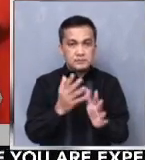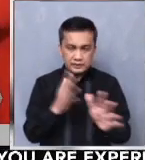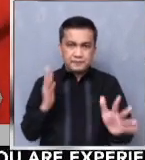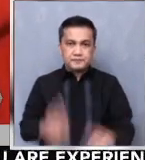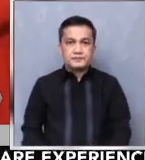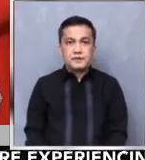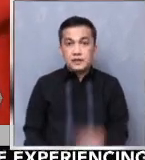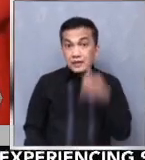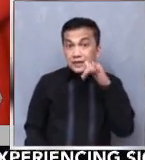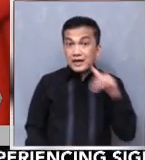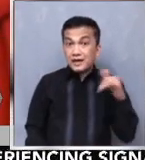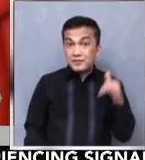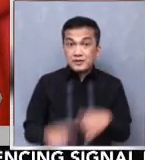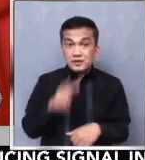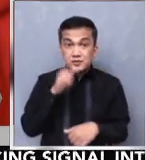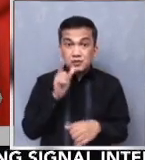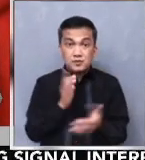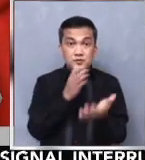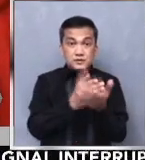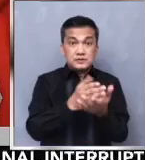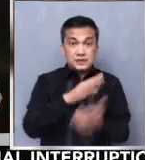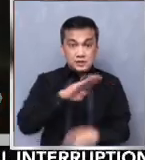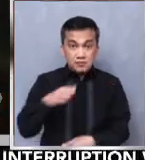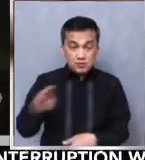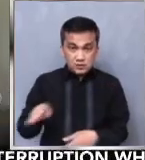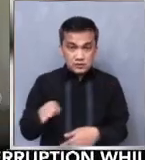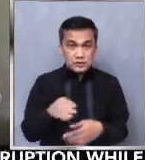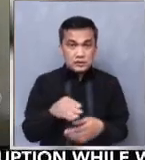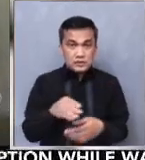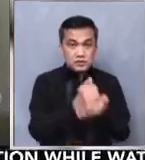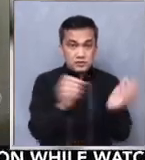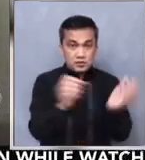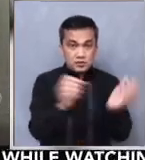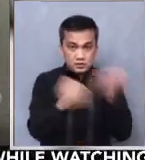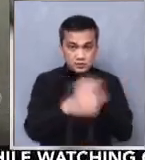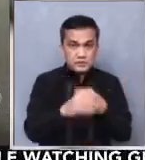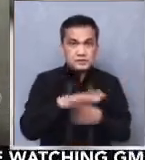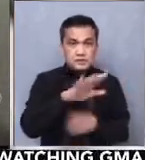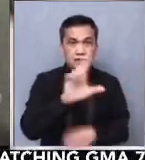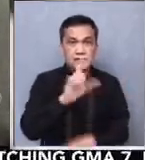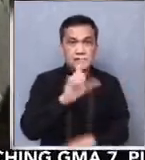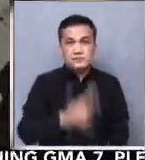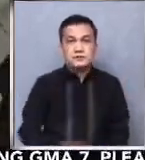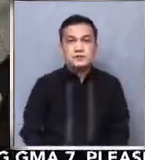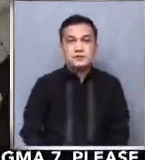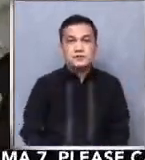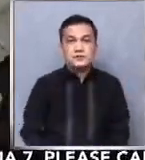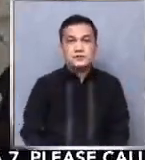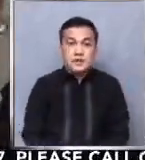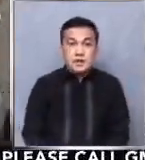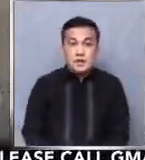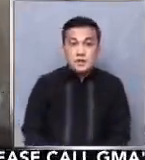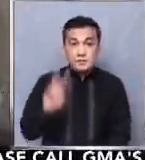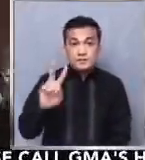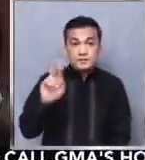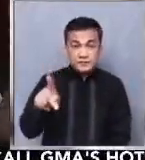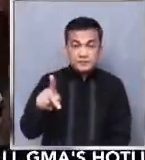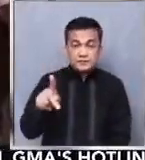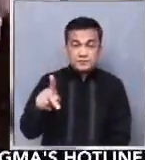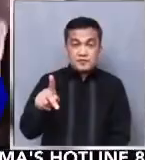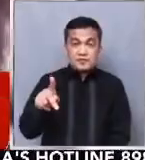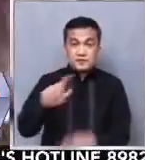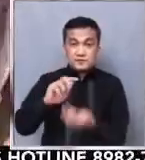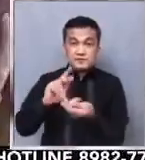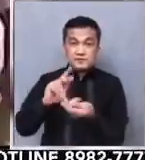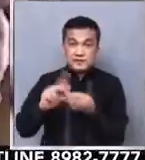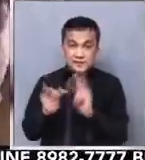at nakikipagtulungan ang kanyang tanggapan sa mga LGU. Ang kanyang vice presidential aspirant na si Senator Kiko Pangilinan